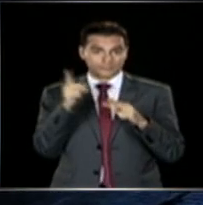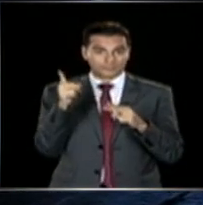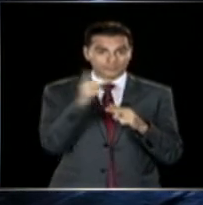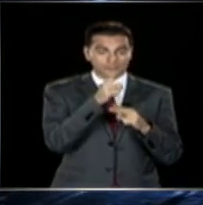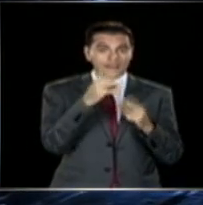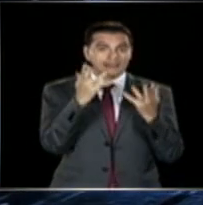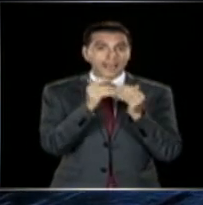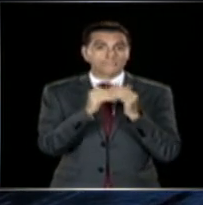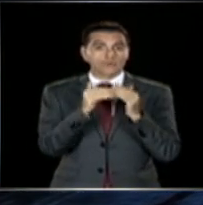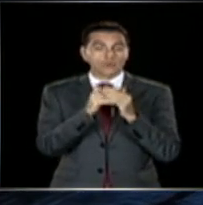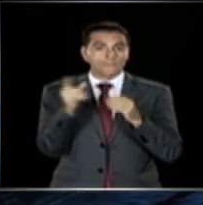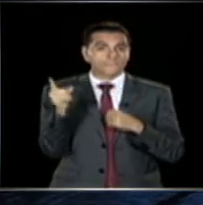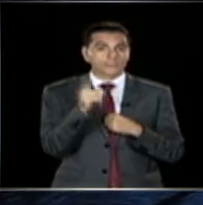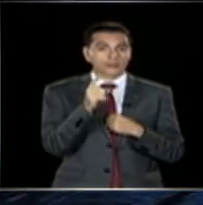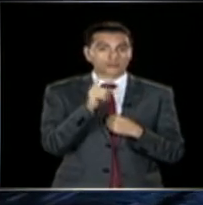يناير،